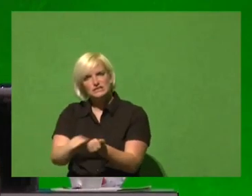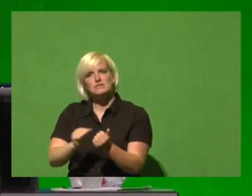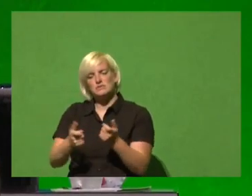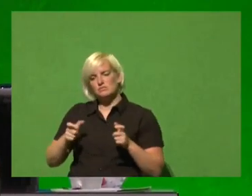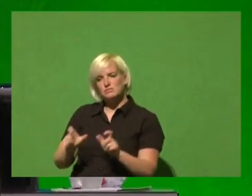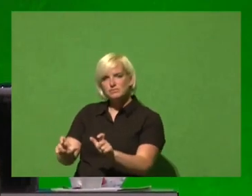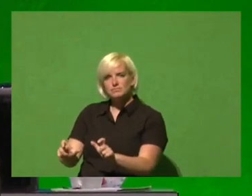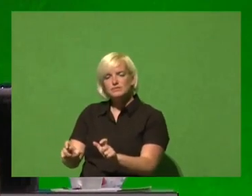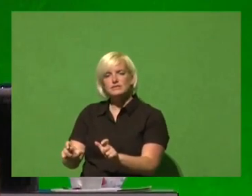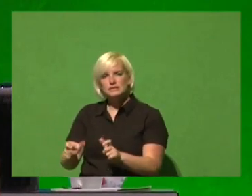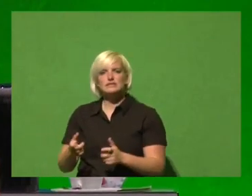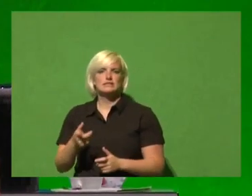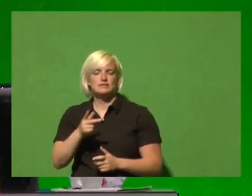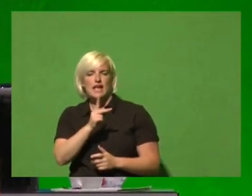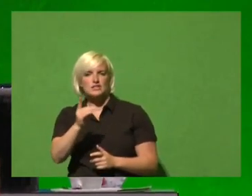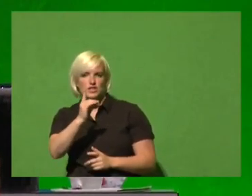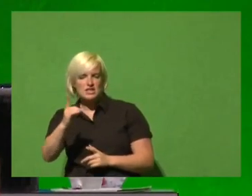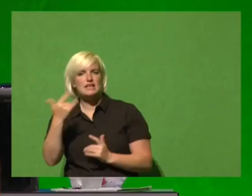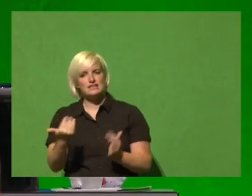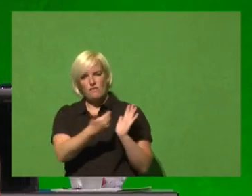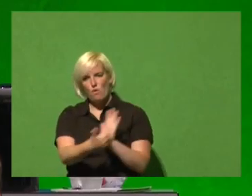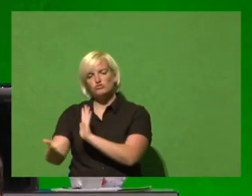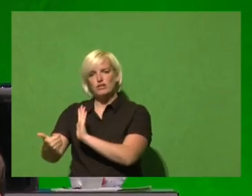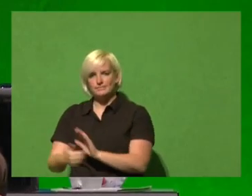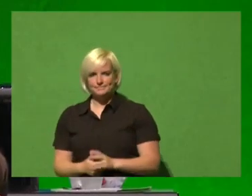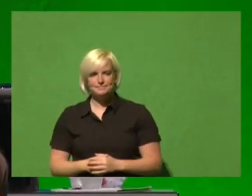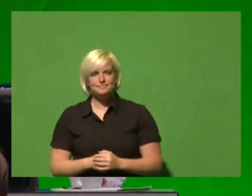und Kerstin Dönnecke vom KV Aachen wird ihn jetzt vorstellen.